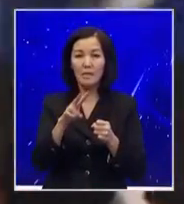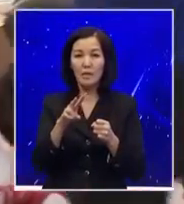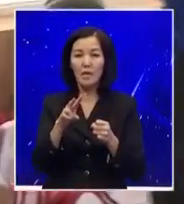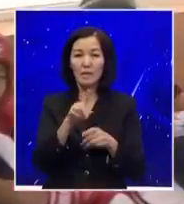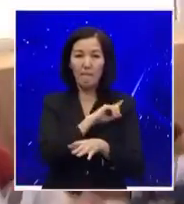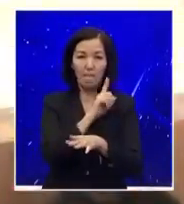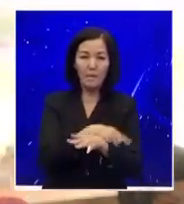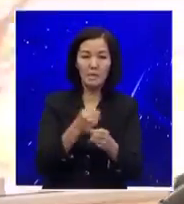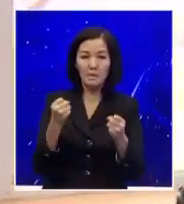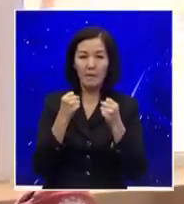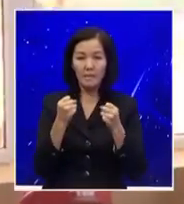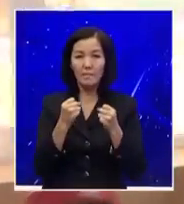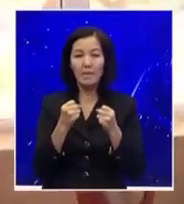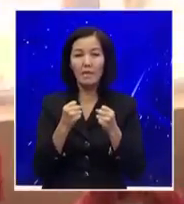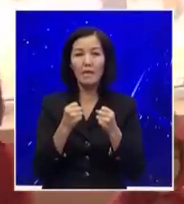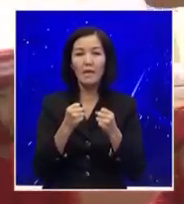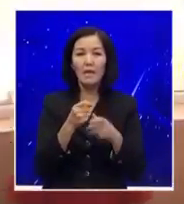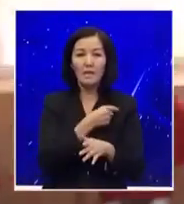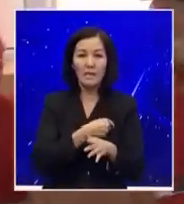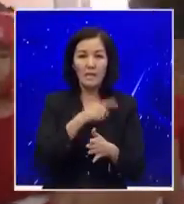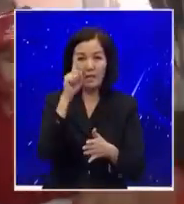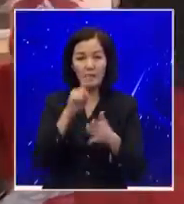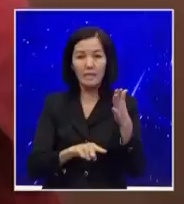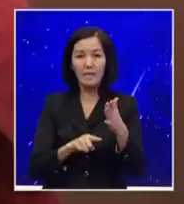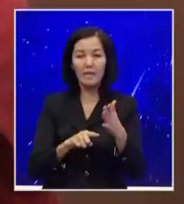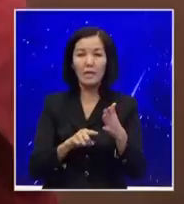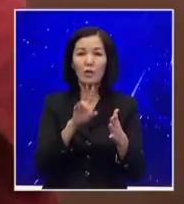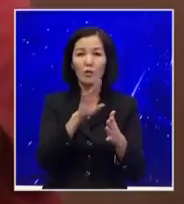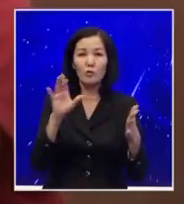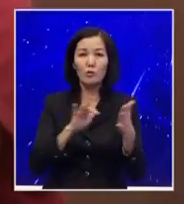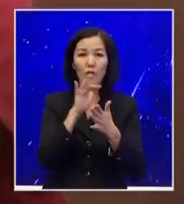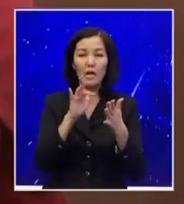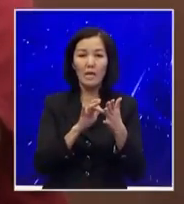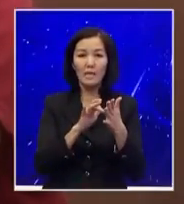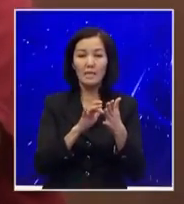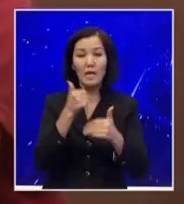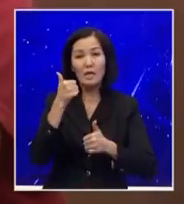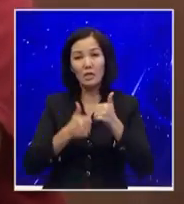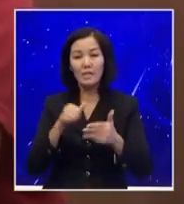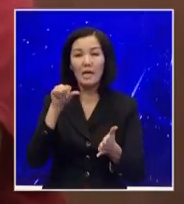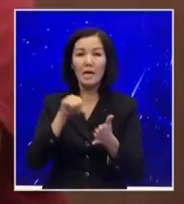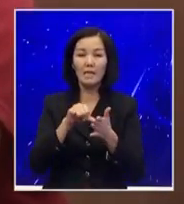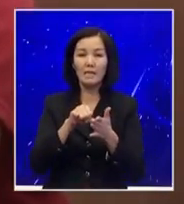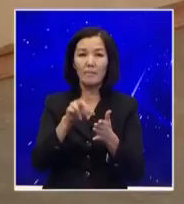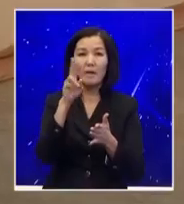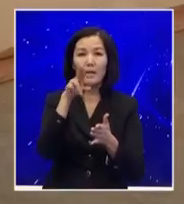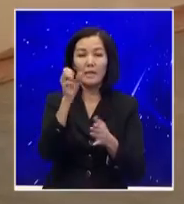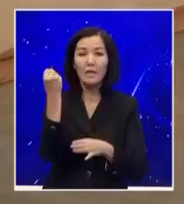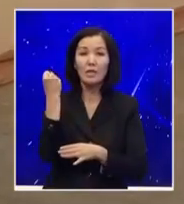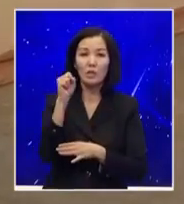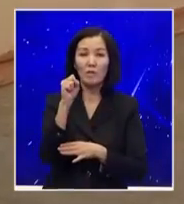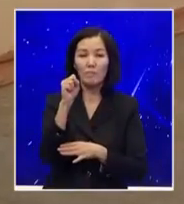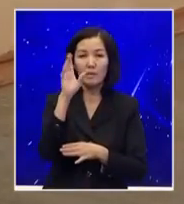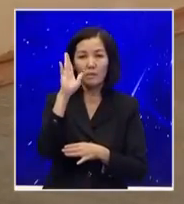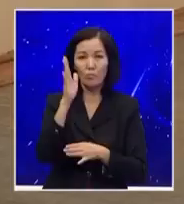мығым, қорғансы берік. Бұл мамандар пікірі. Елордада өтетін сайыста бабымен бағы келісіп жатса, Дарынның жүлдегер атанары